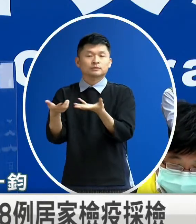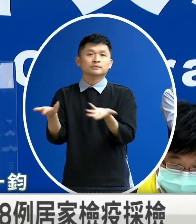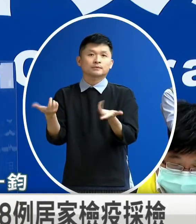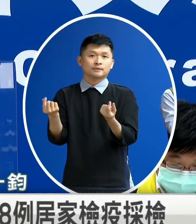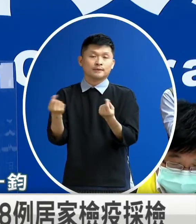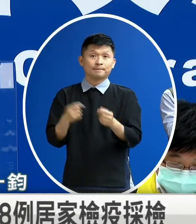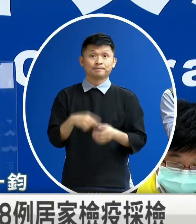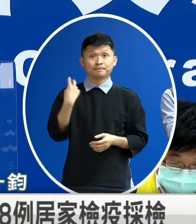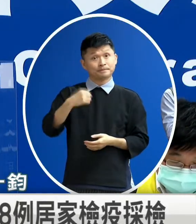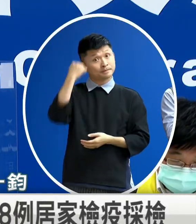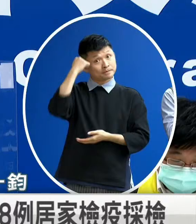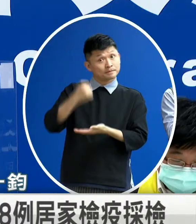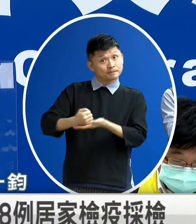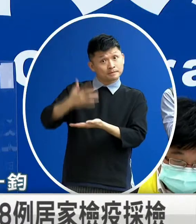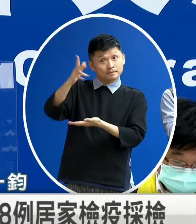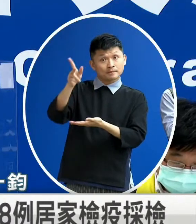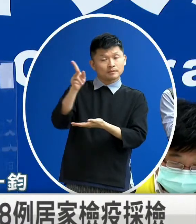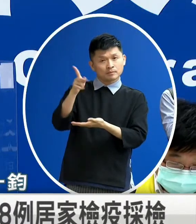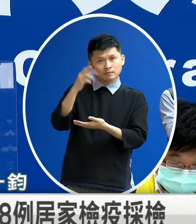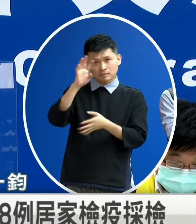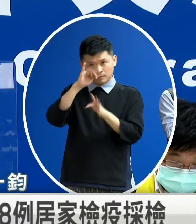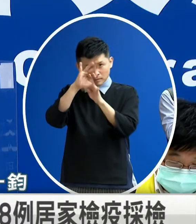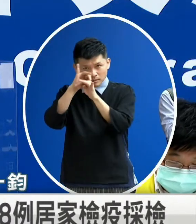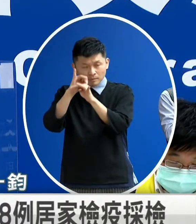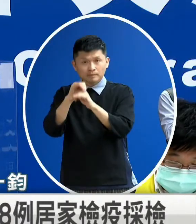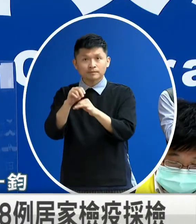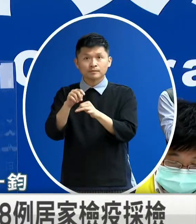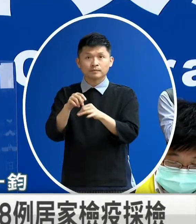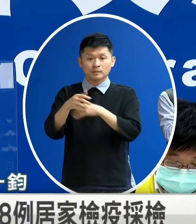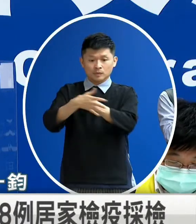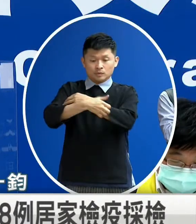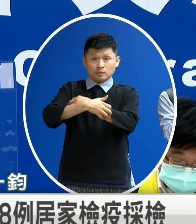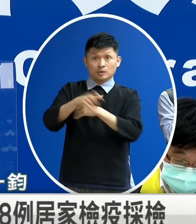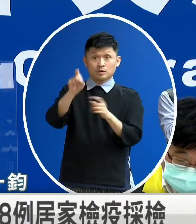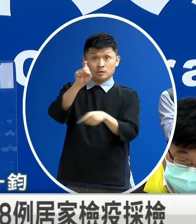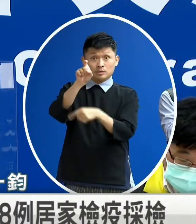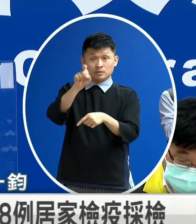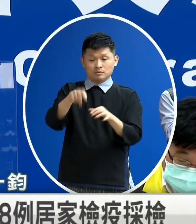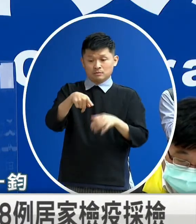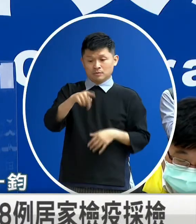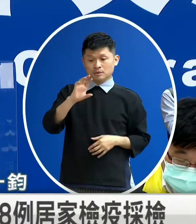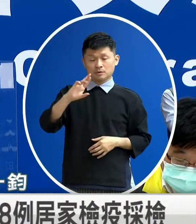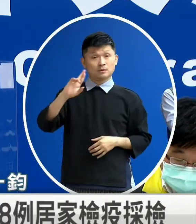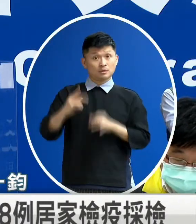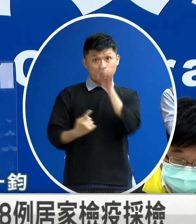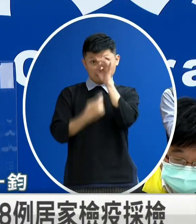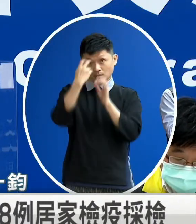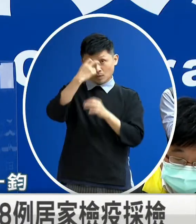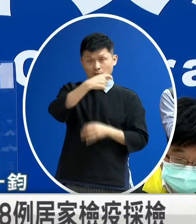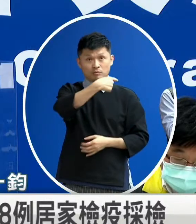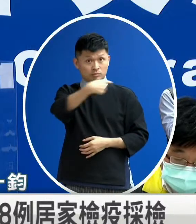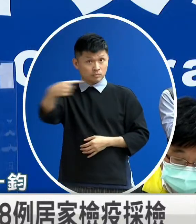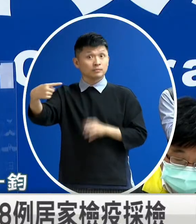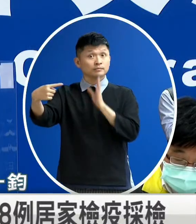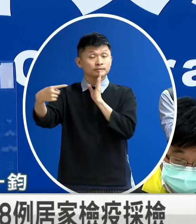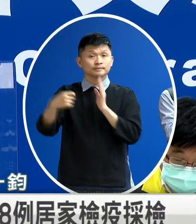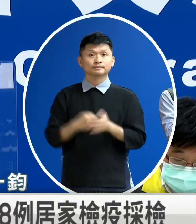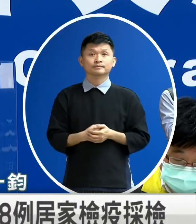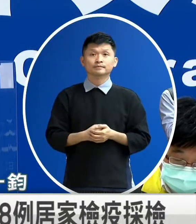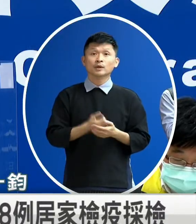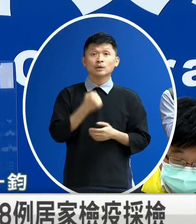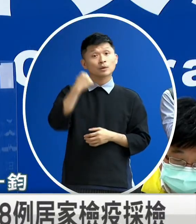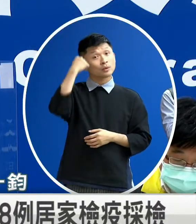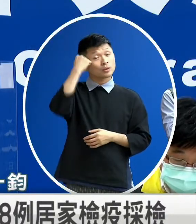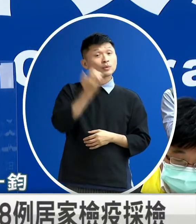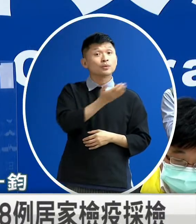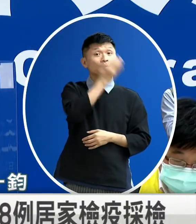这个旅馆也做了进一步的调查，总共有10名的员工，他们都有做 PCR 的采检，都是阴性。那旅客部